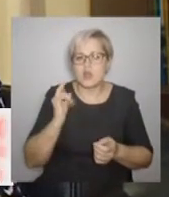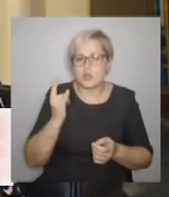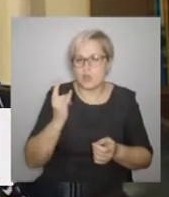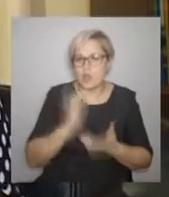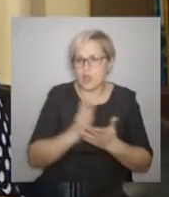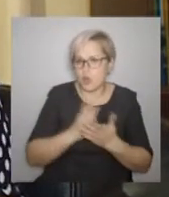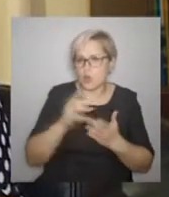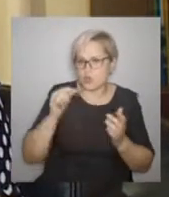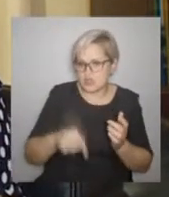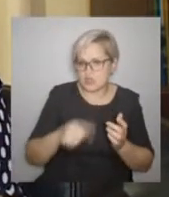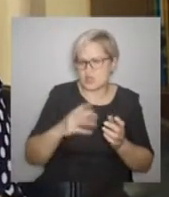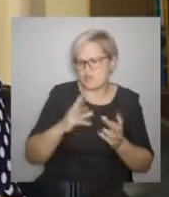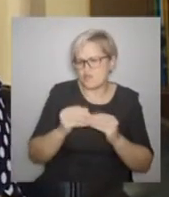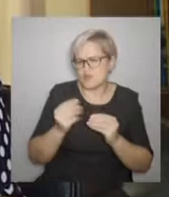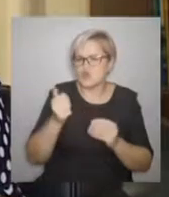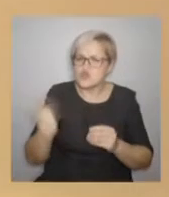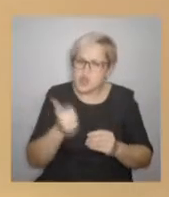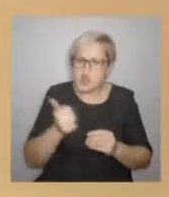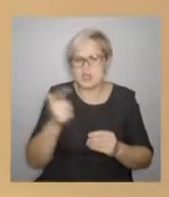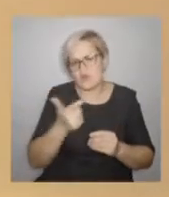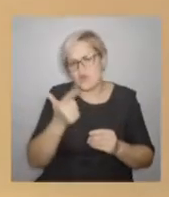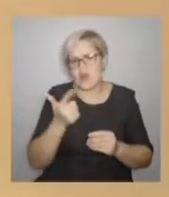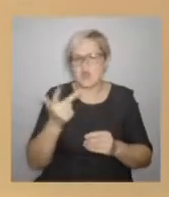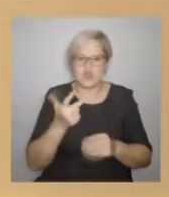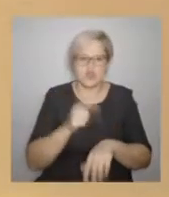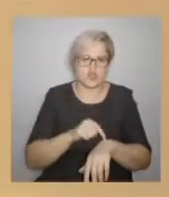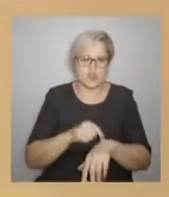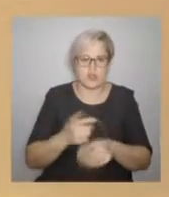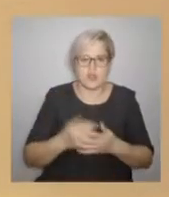и гиперактивность, и СДВГ, и